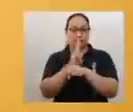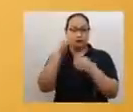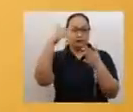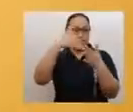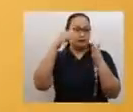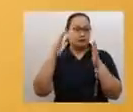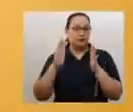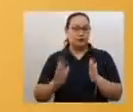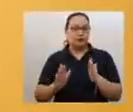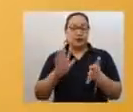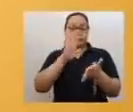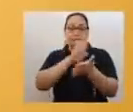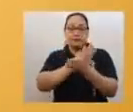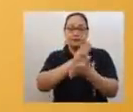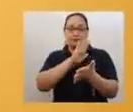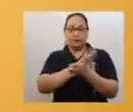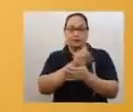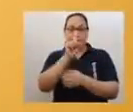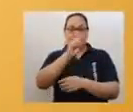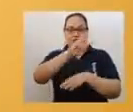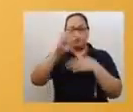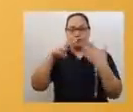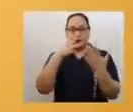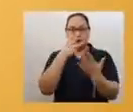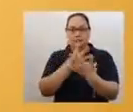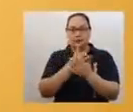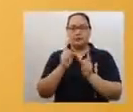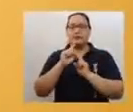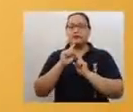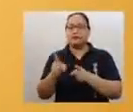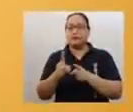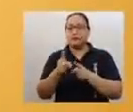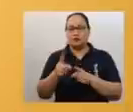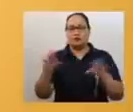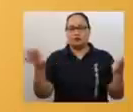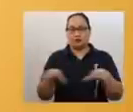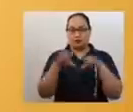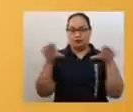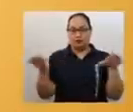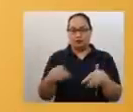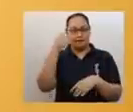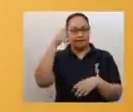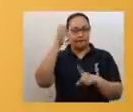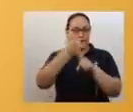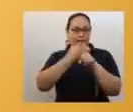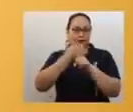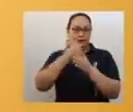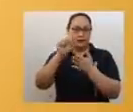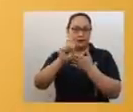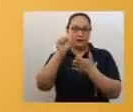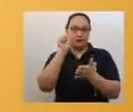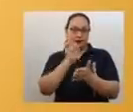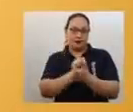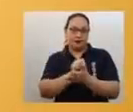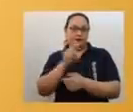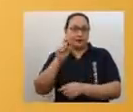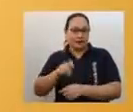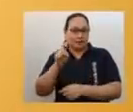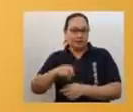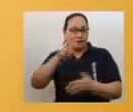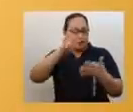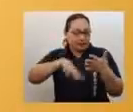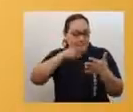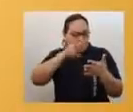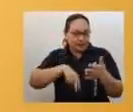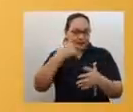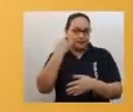Gagamit ang mga mag-aaral ng pad paper sa pagsagot ng mga gawain para sa bawat asignatura. Marapat na